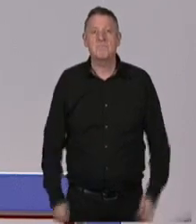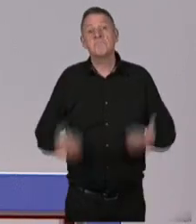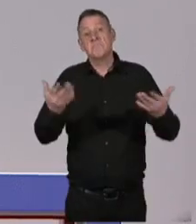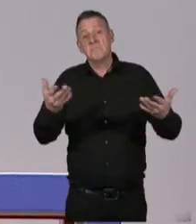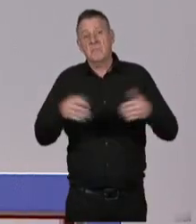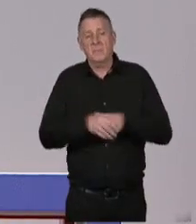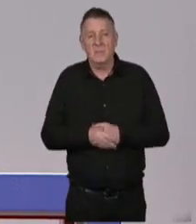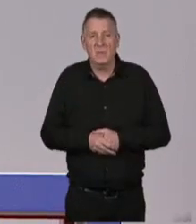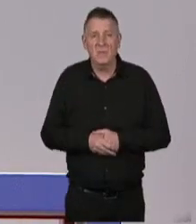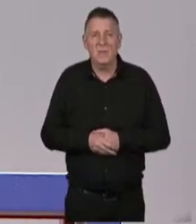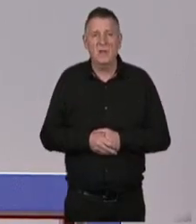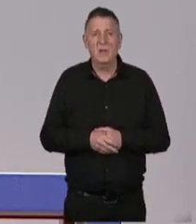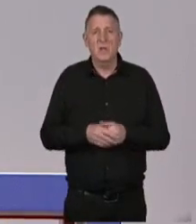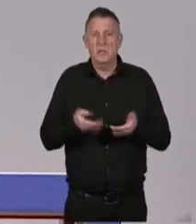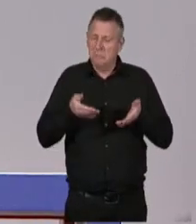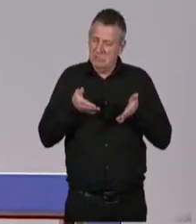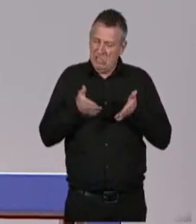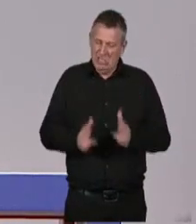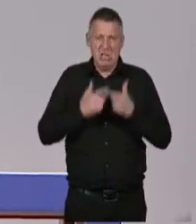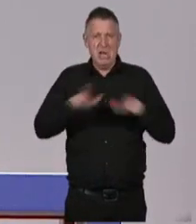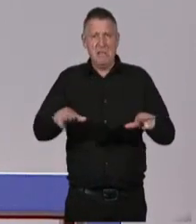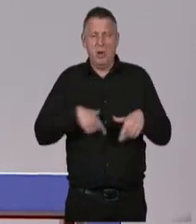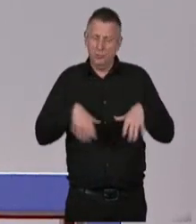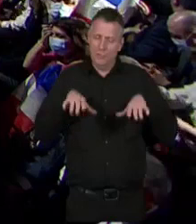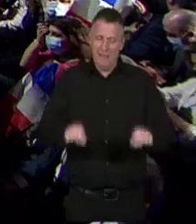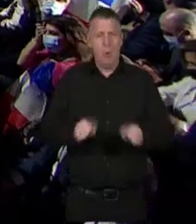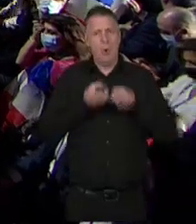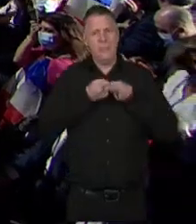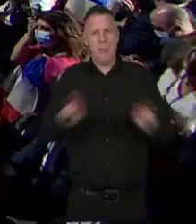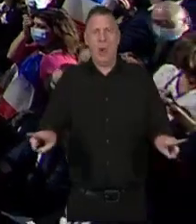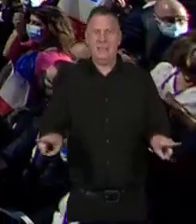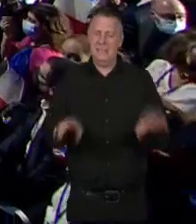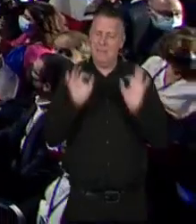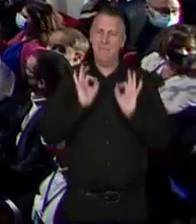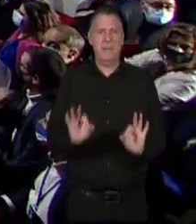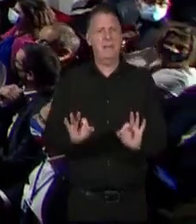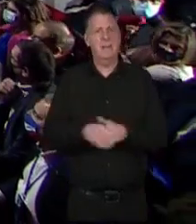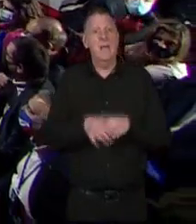Décider librement, souverainement, démocratiquement. Oui,